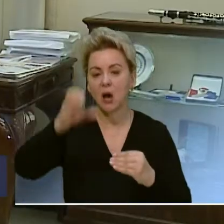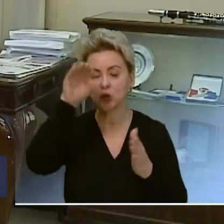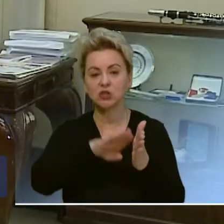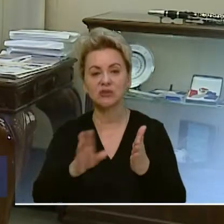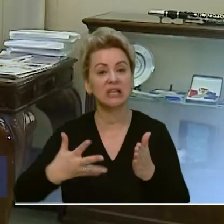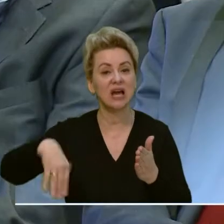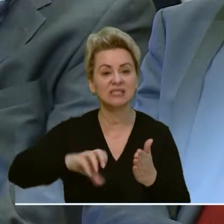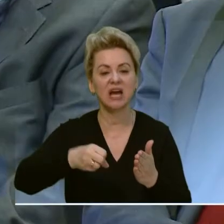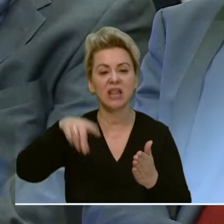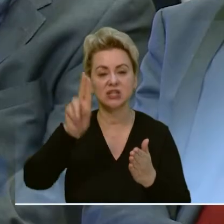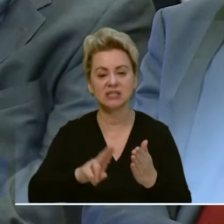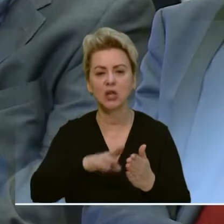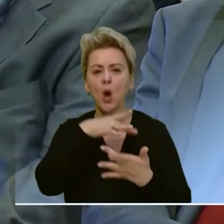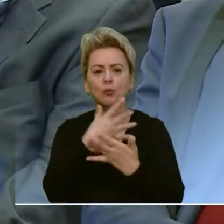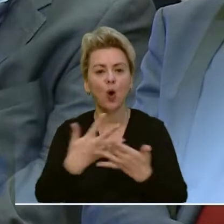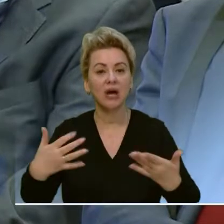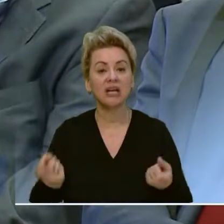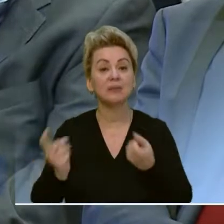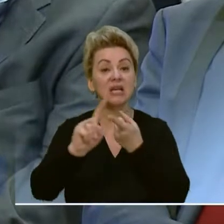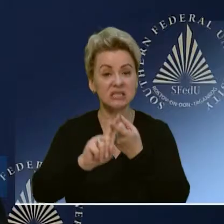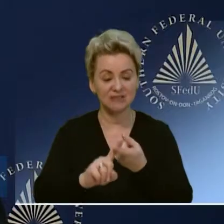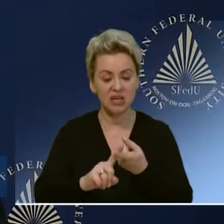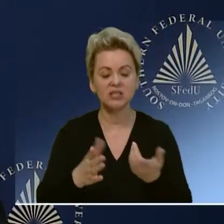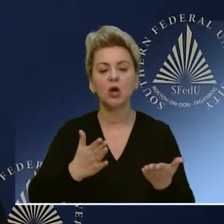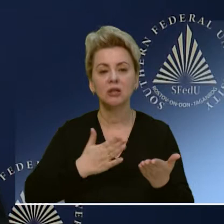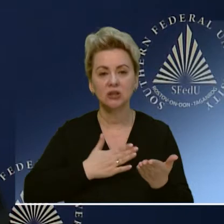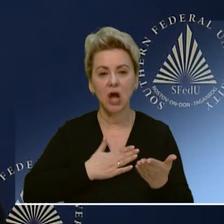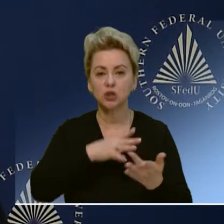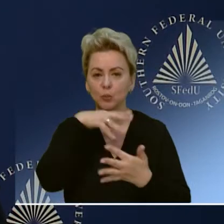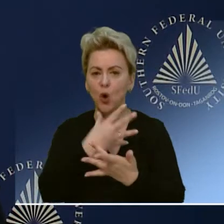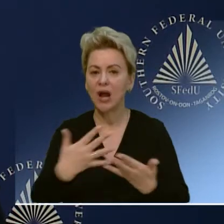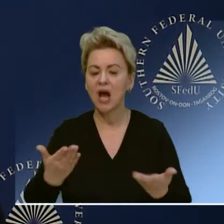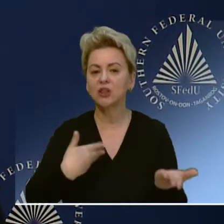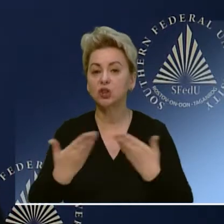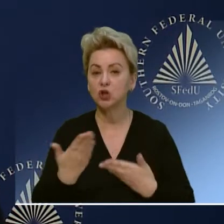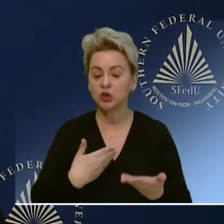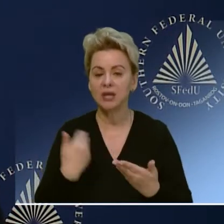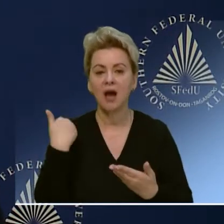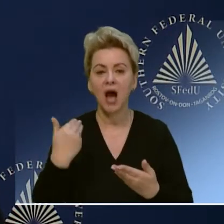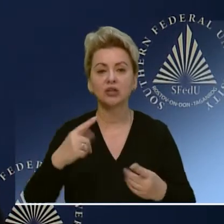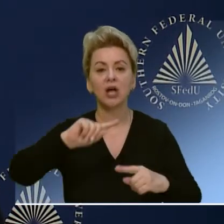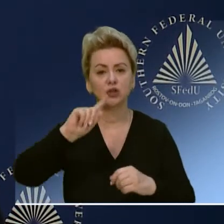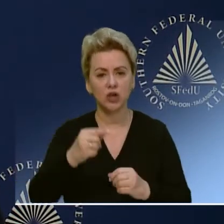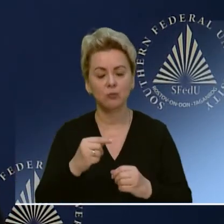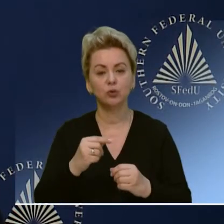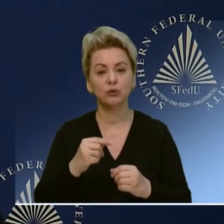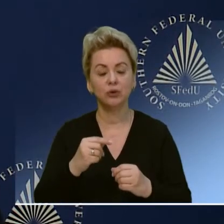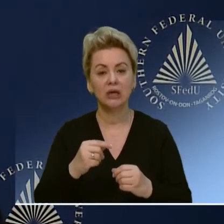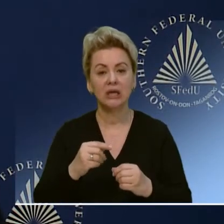уровня для всех национальностей. Многогранная связь наших многолетних отношений, она требует